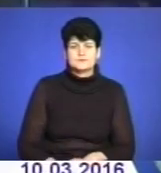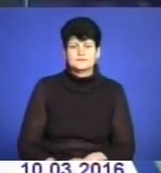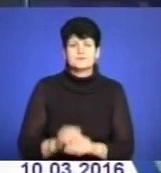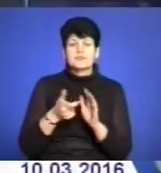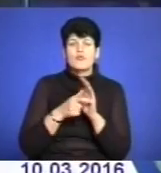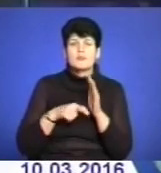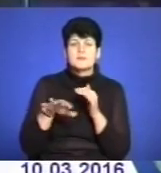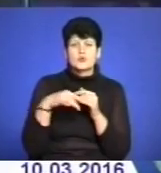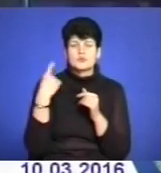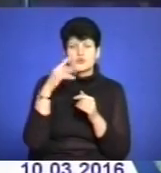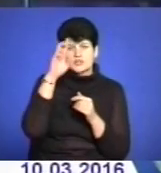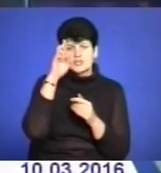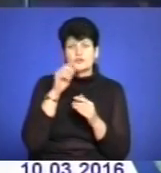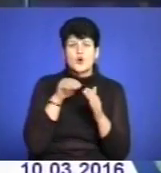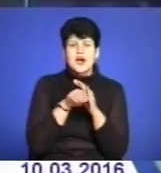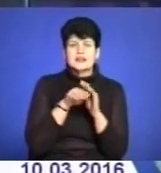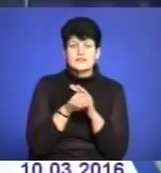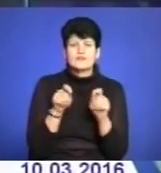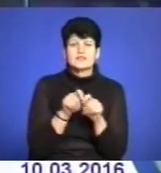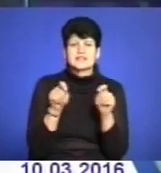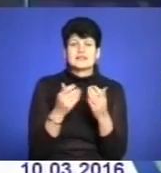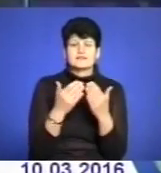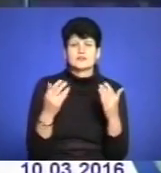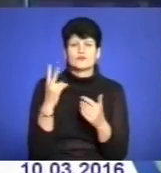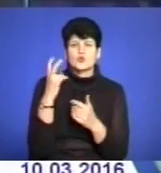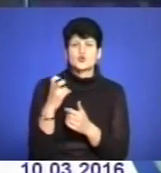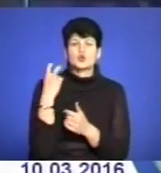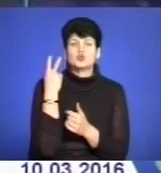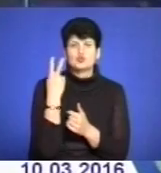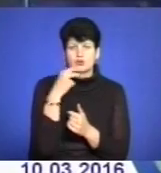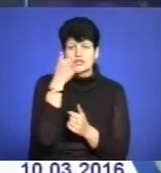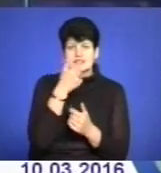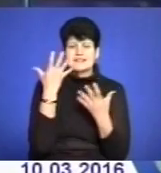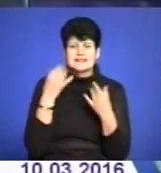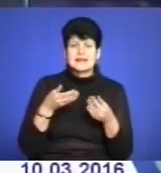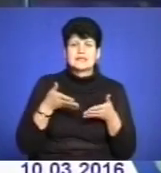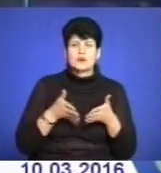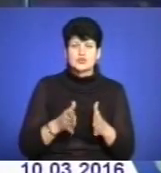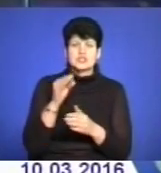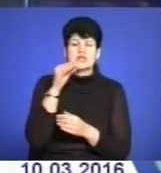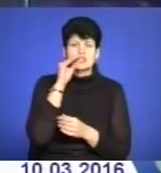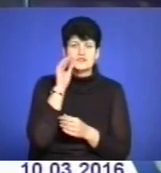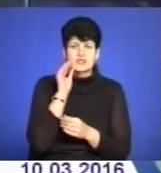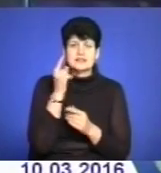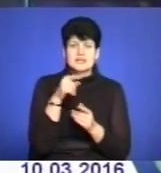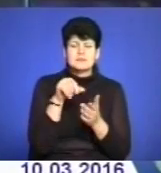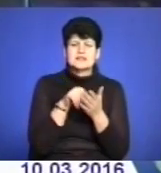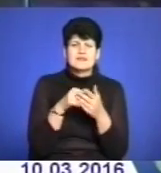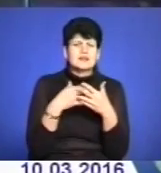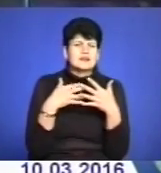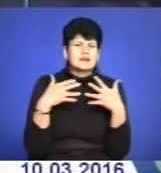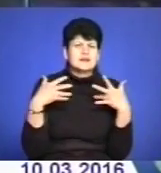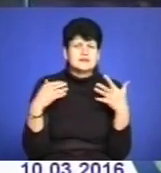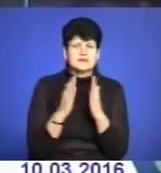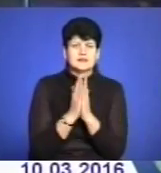В приміщенні обласного державного архіву відкрили виставку, присвячену 202-й річниці від дня народження Тараса Шевченка. На ній представлені різні видання